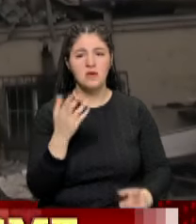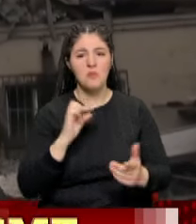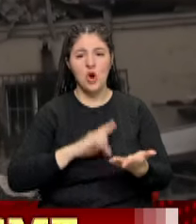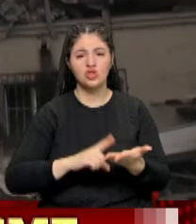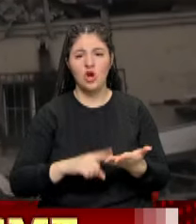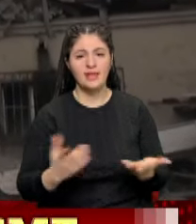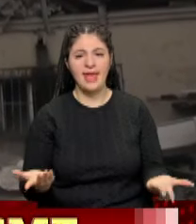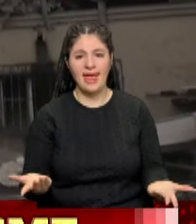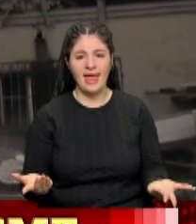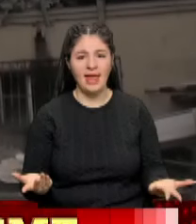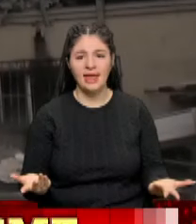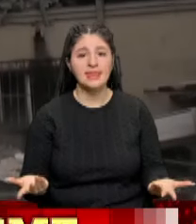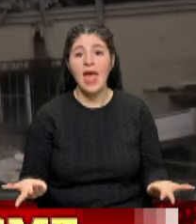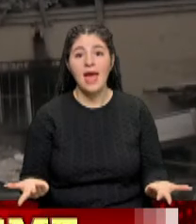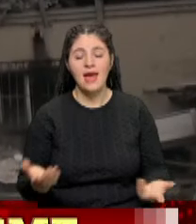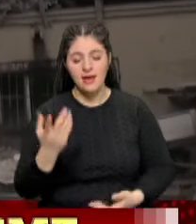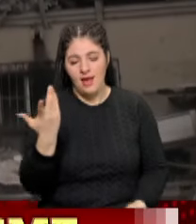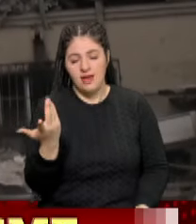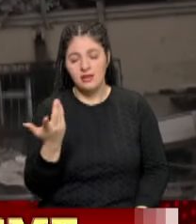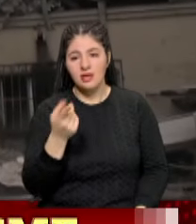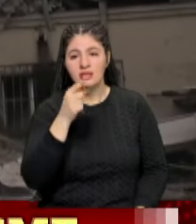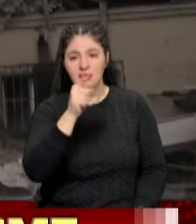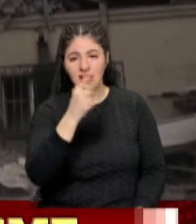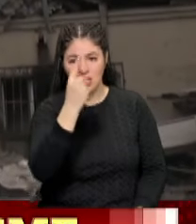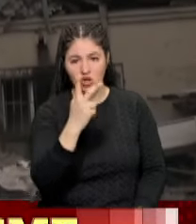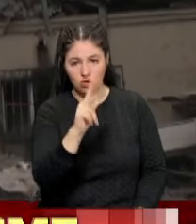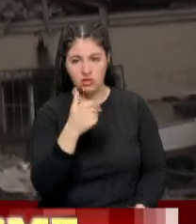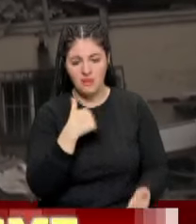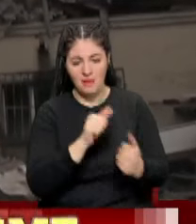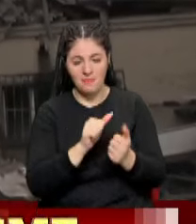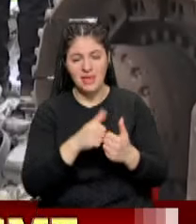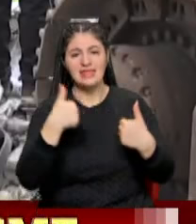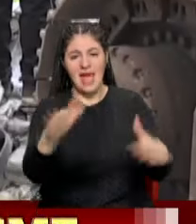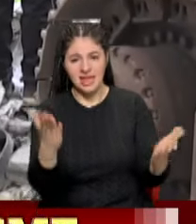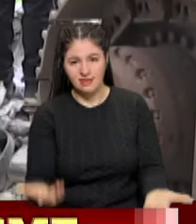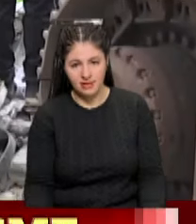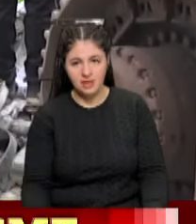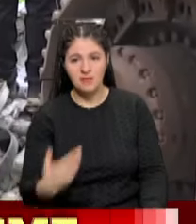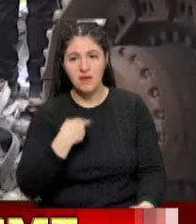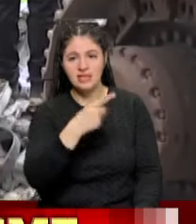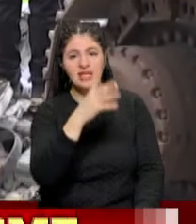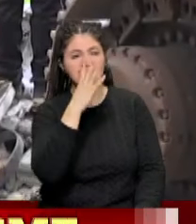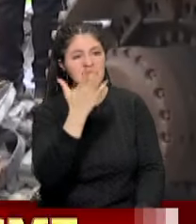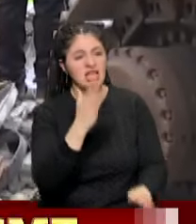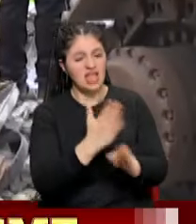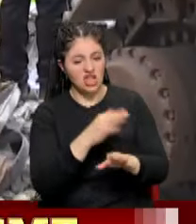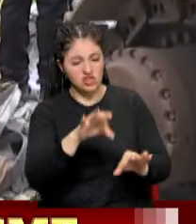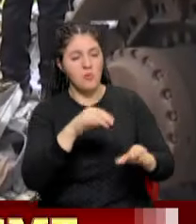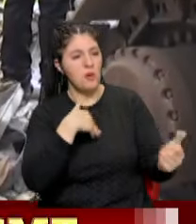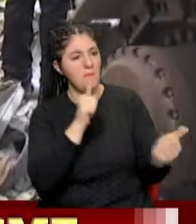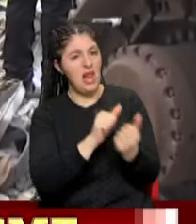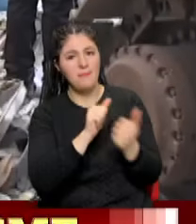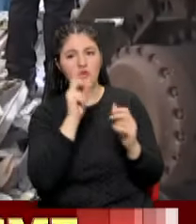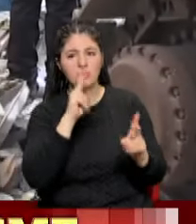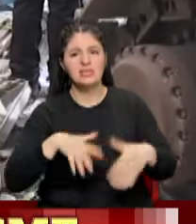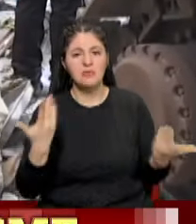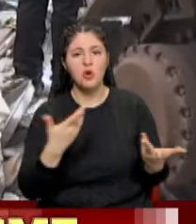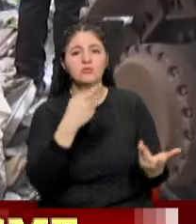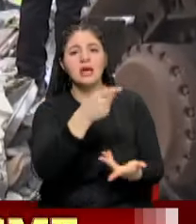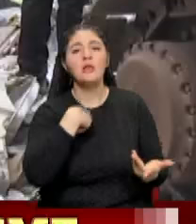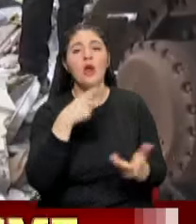protokolü? Ya sen ilk 3 gün yanımda zaten değildin. Ben seni niye yanımda göreyim ya bugün? İstemiyorum ki,